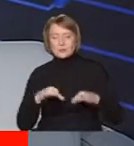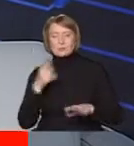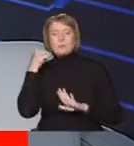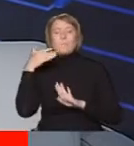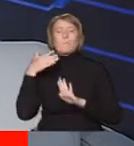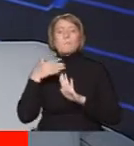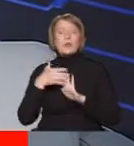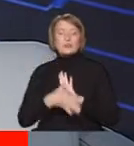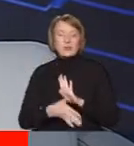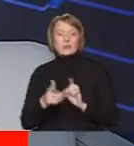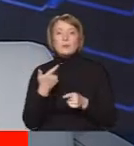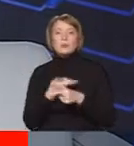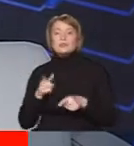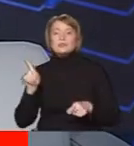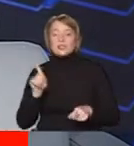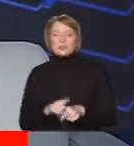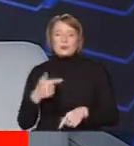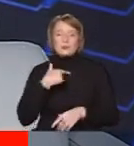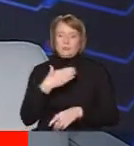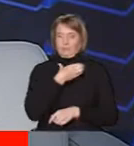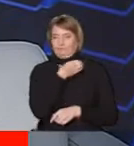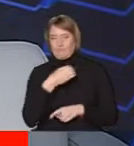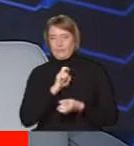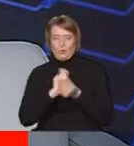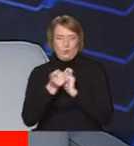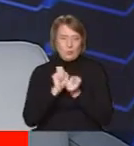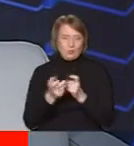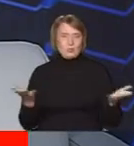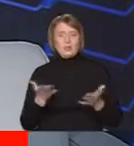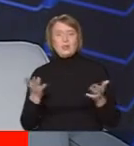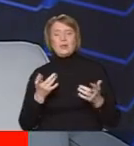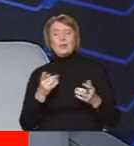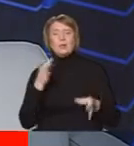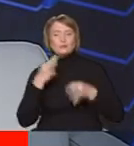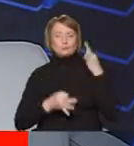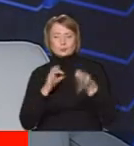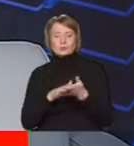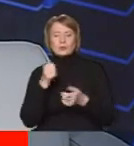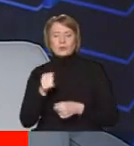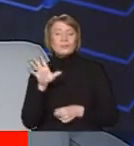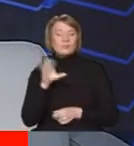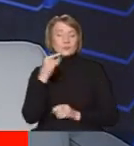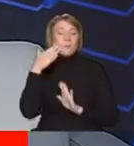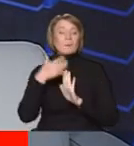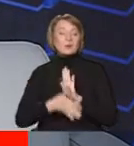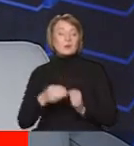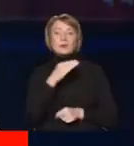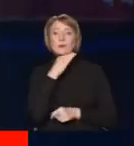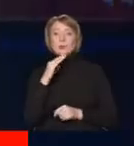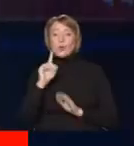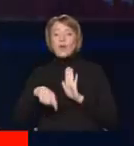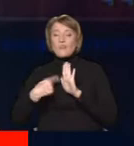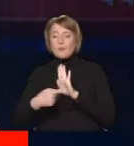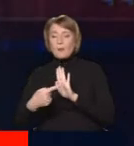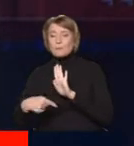понятно. За это мы готовы глотку рвать, в судах стоять, против строек бороться. Это все понятно. И много вопросов, мы с